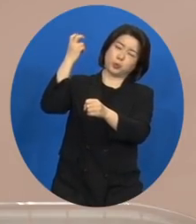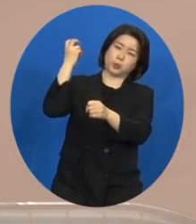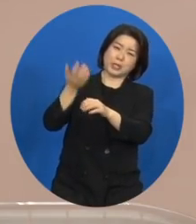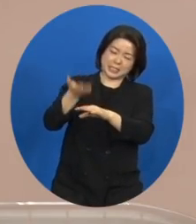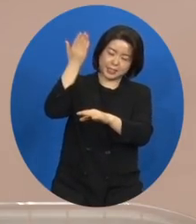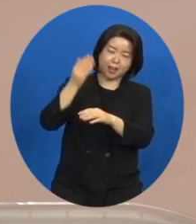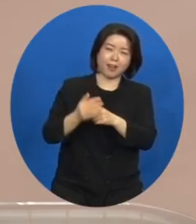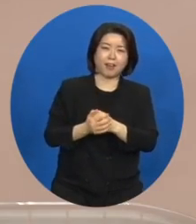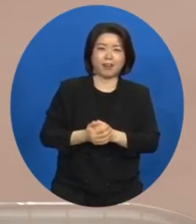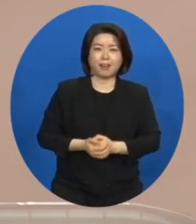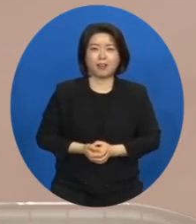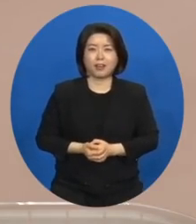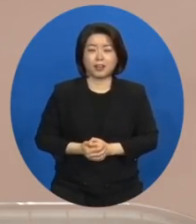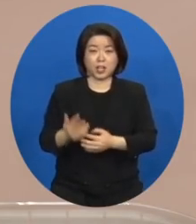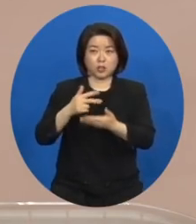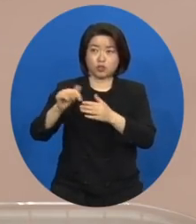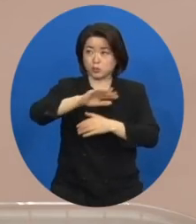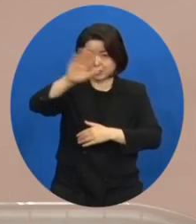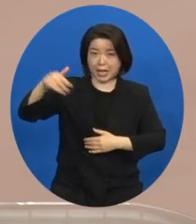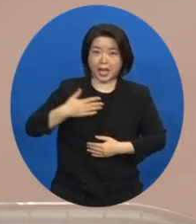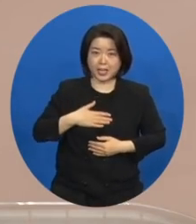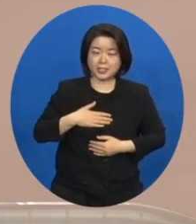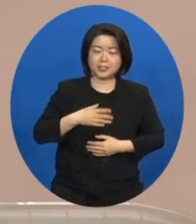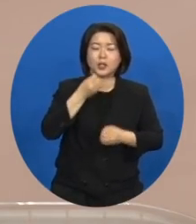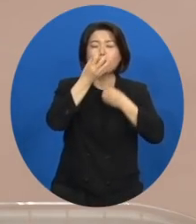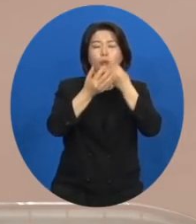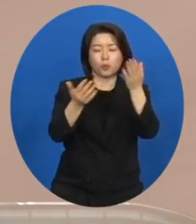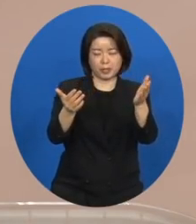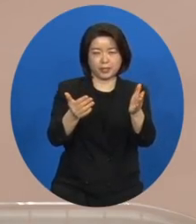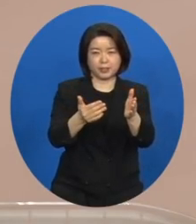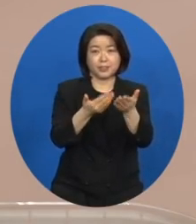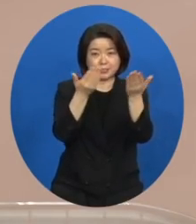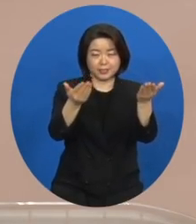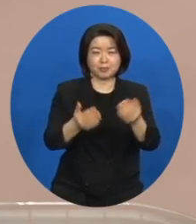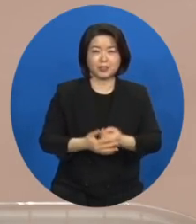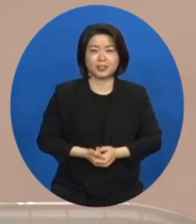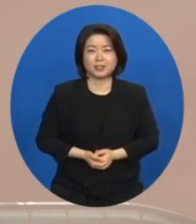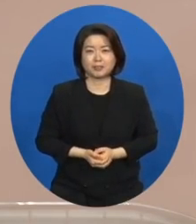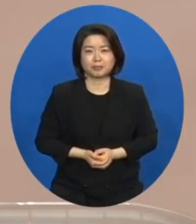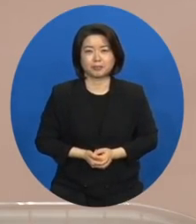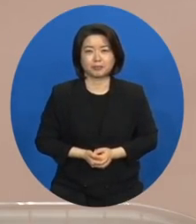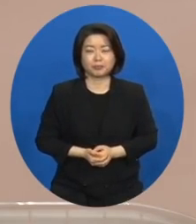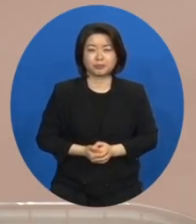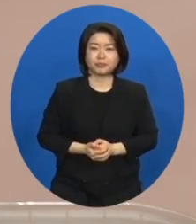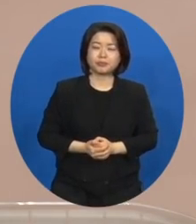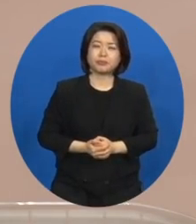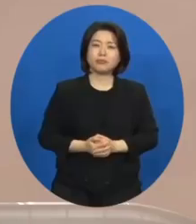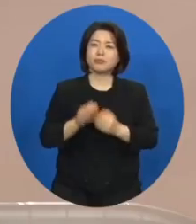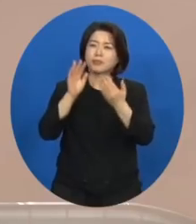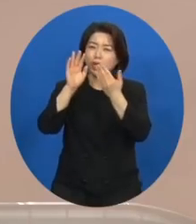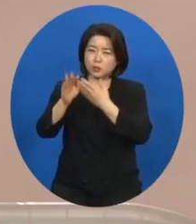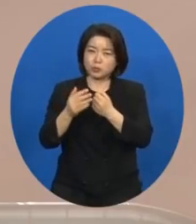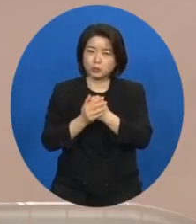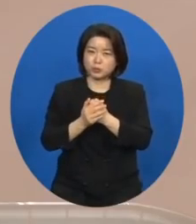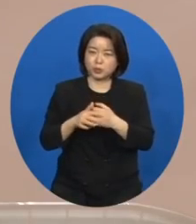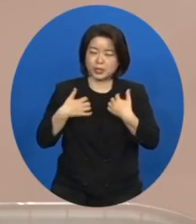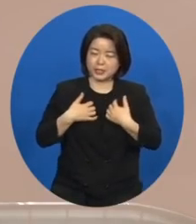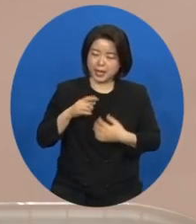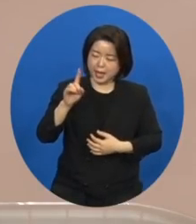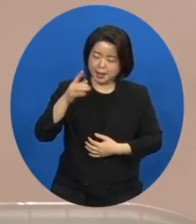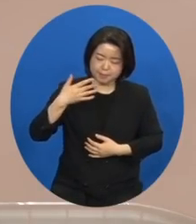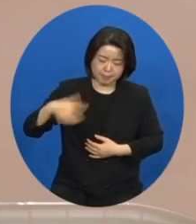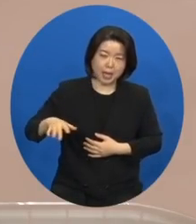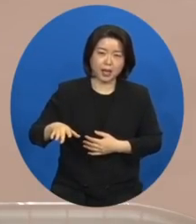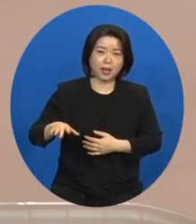일입니다 주님은 다 아시니까 지금부터 구매가능 거예요 그런데 이제 게임을 한 번도 한 적이 없었 다